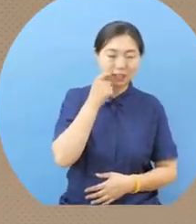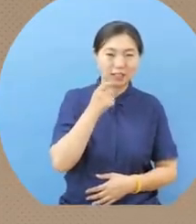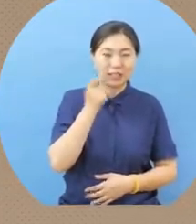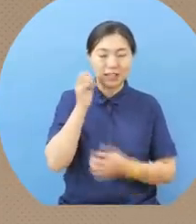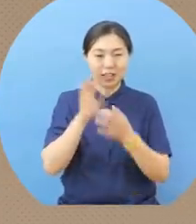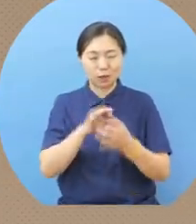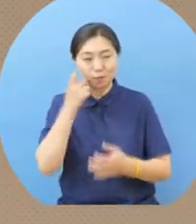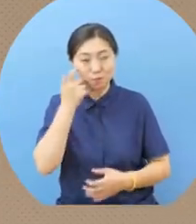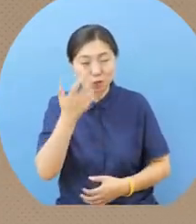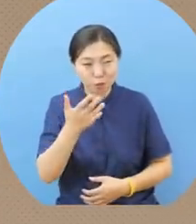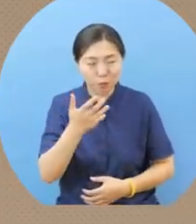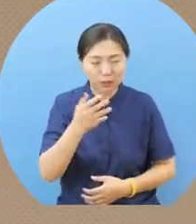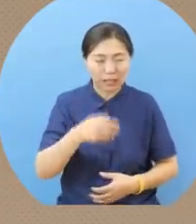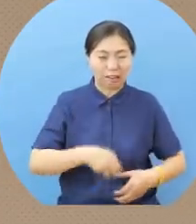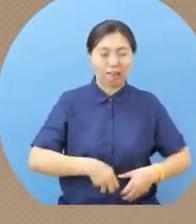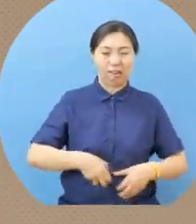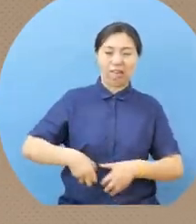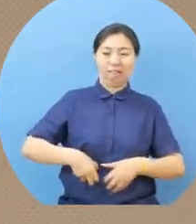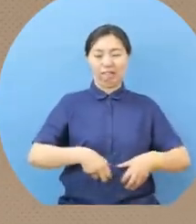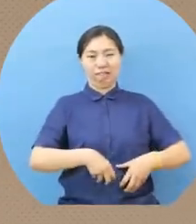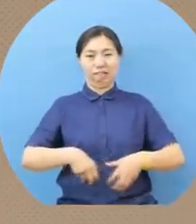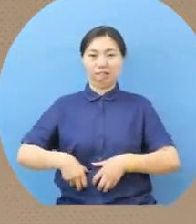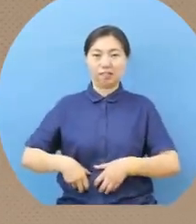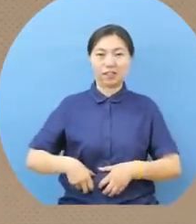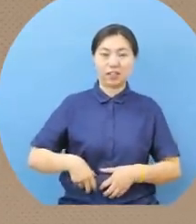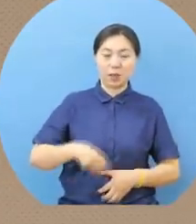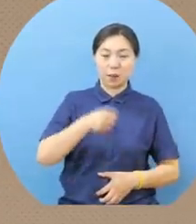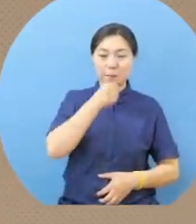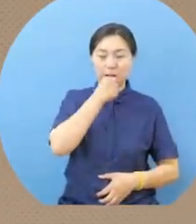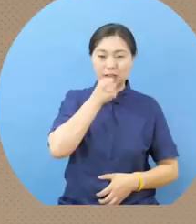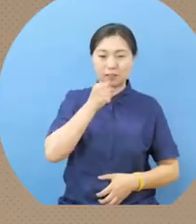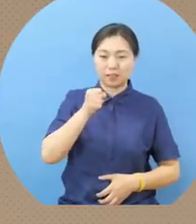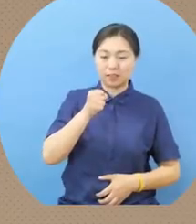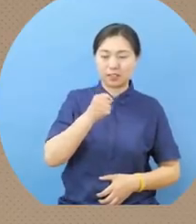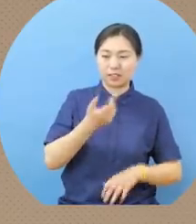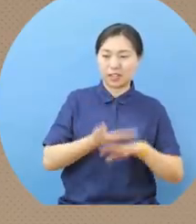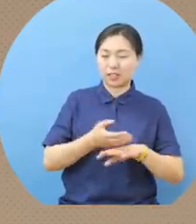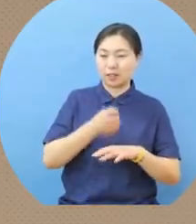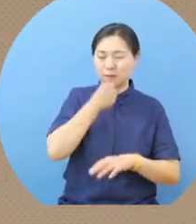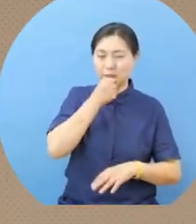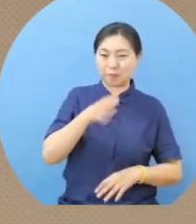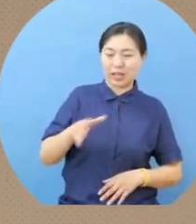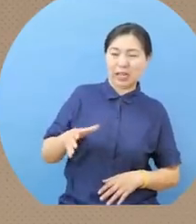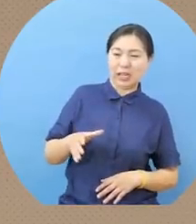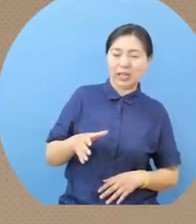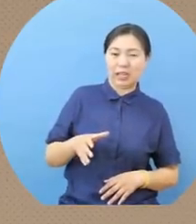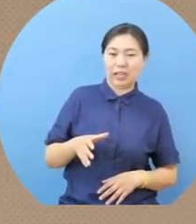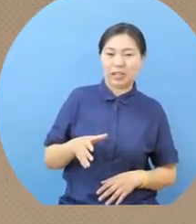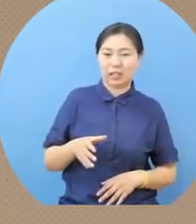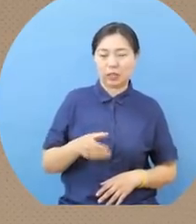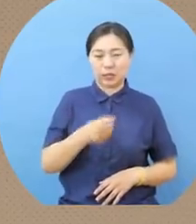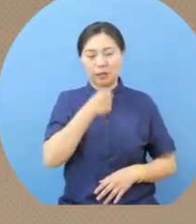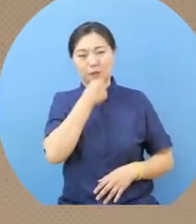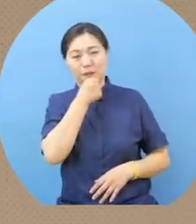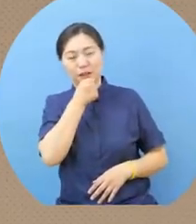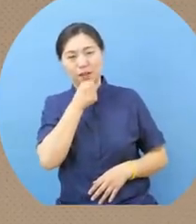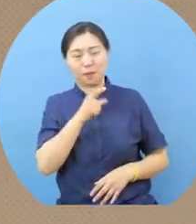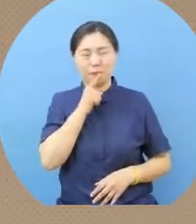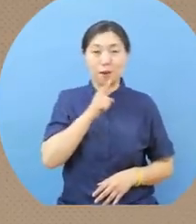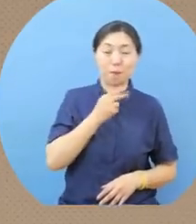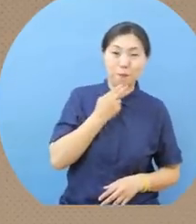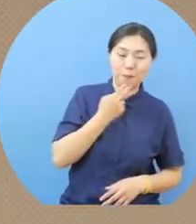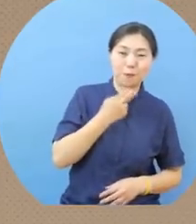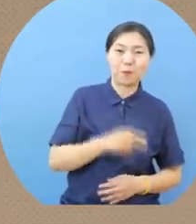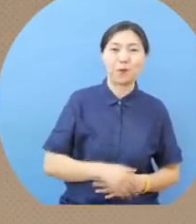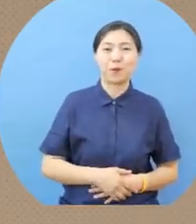계속 1 해도 그렇고 아마 내 내고 그만 마이클 탕 놀라 니까 뭔가 찝찝하고 계속 떨고 있을 아니까 할